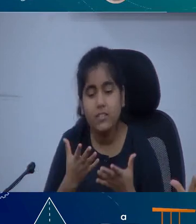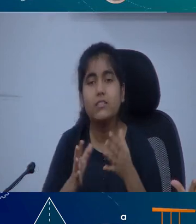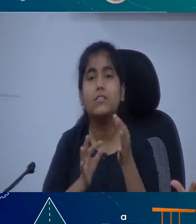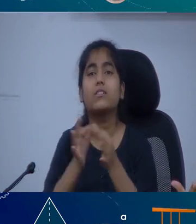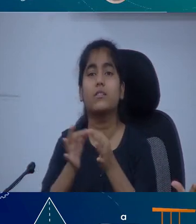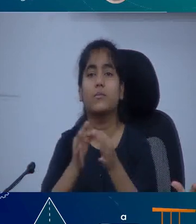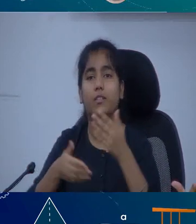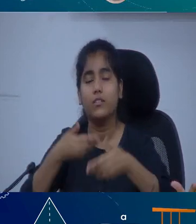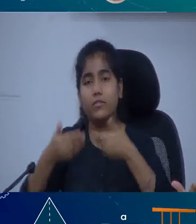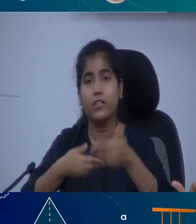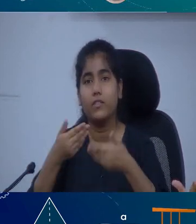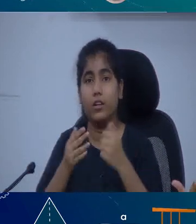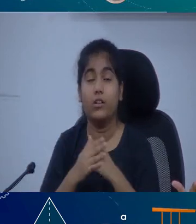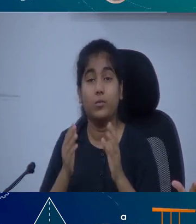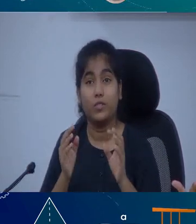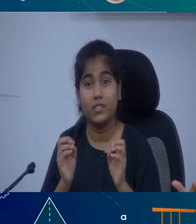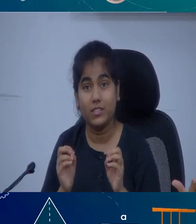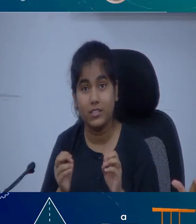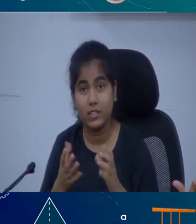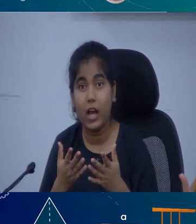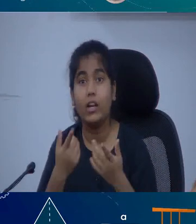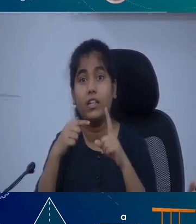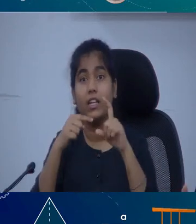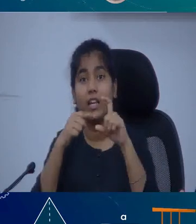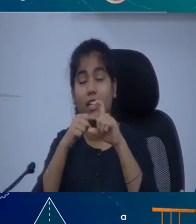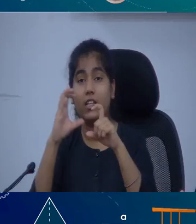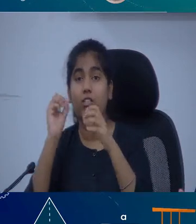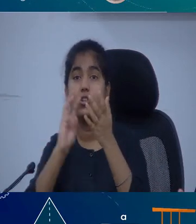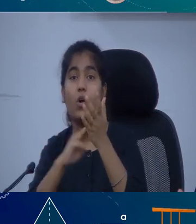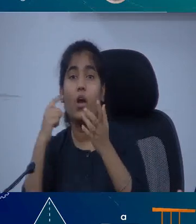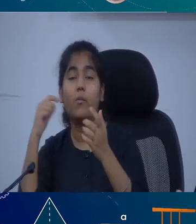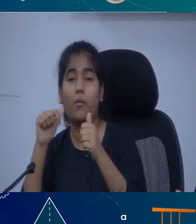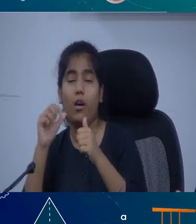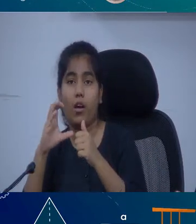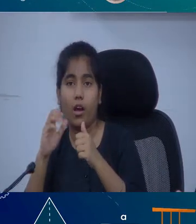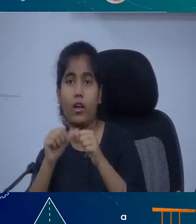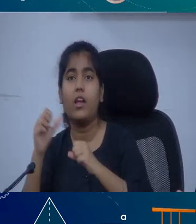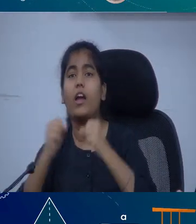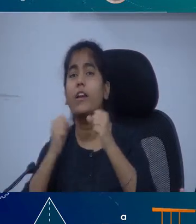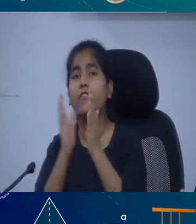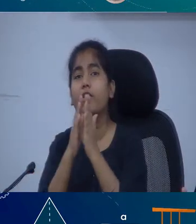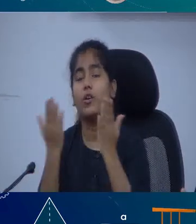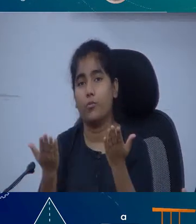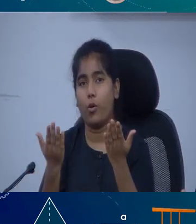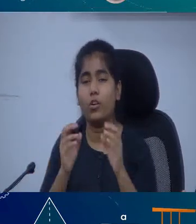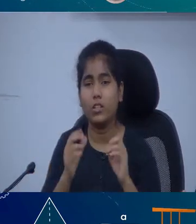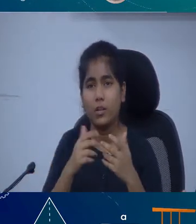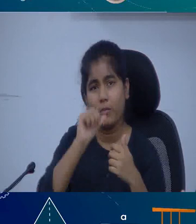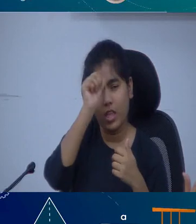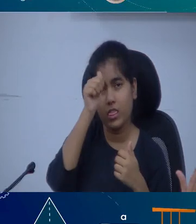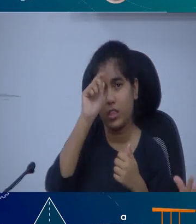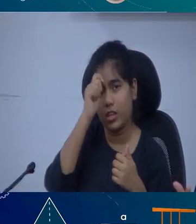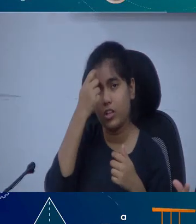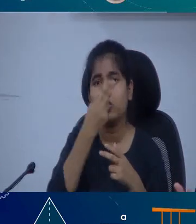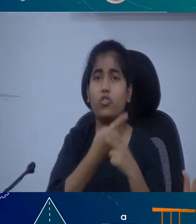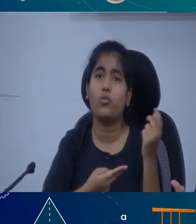वेरी इम्पॉर्टेंट सब्जेक्ट को अगर हम बच्चों को शुरू से ही समझा दें. हमने उसी पहल को के